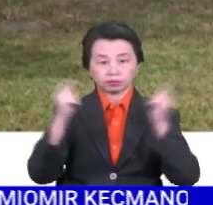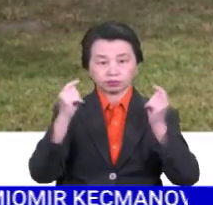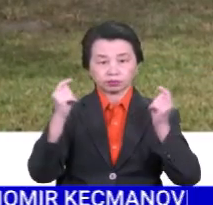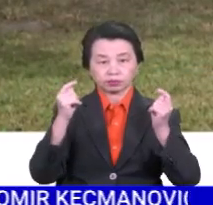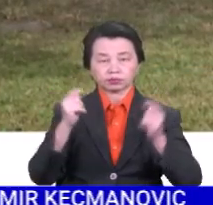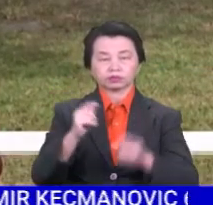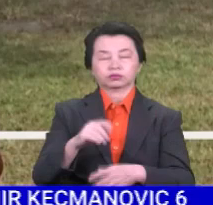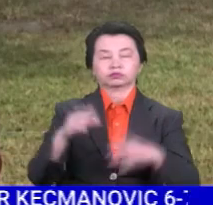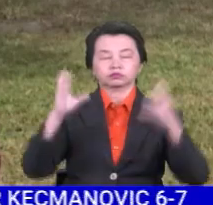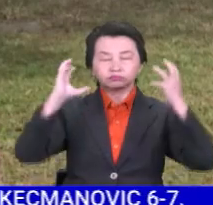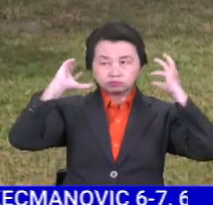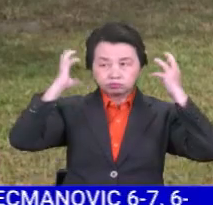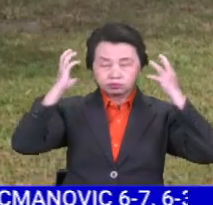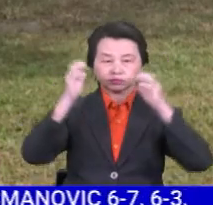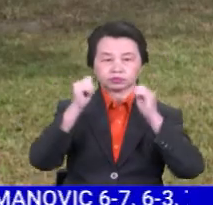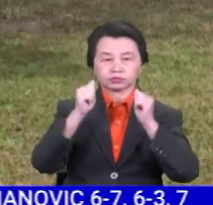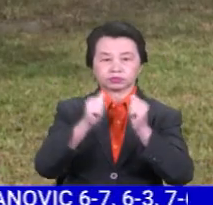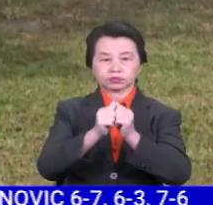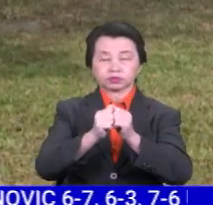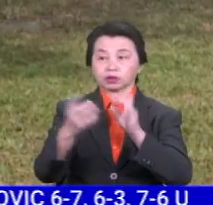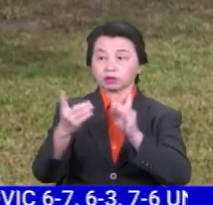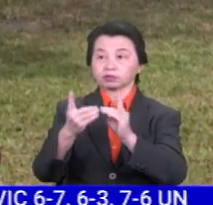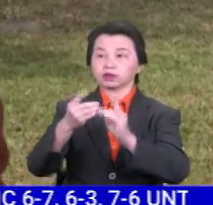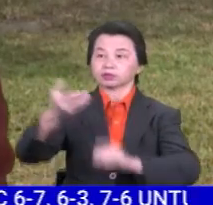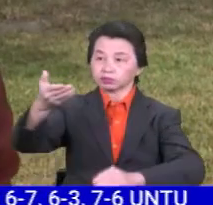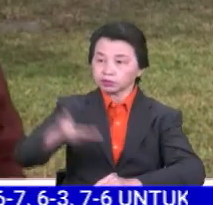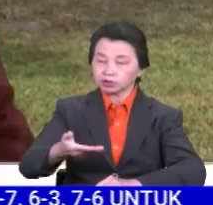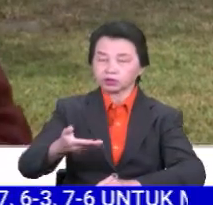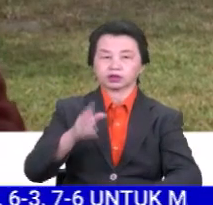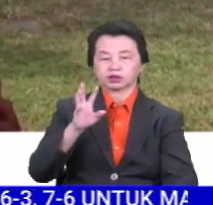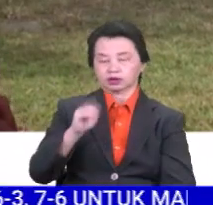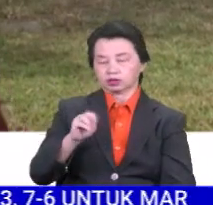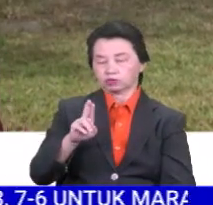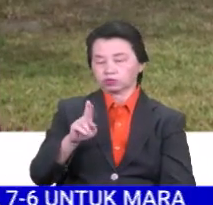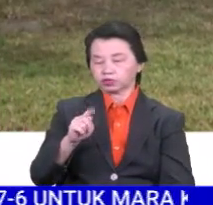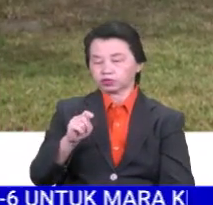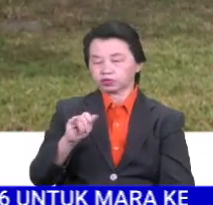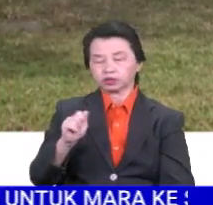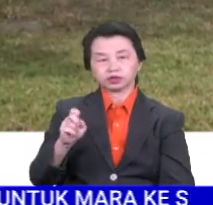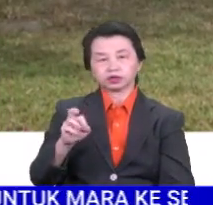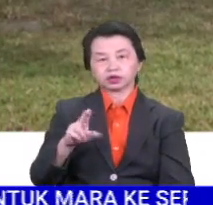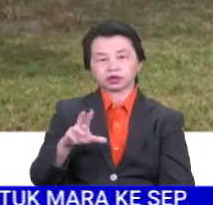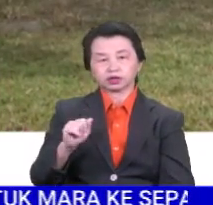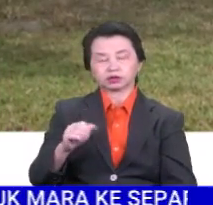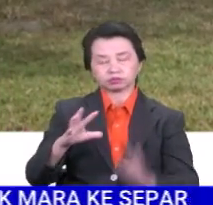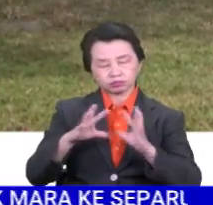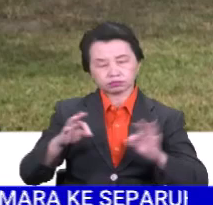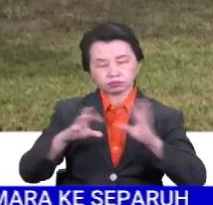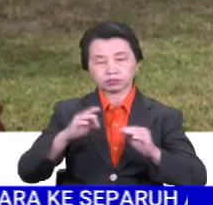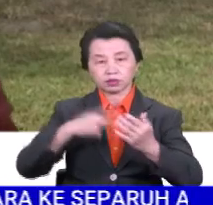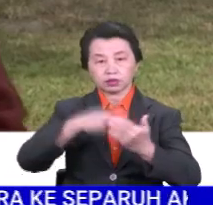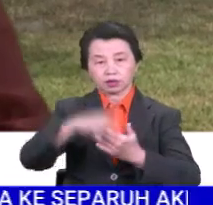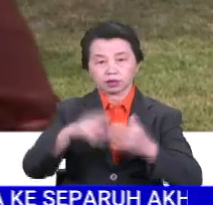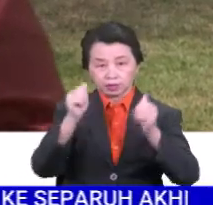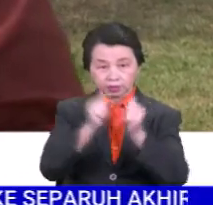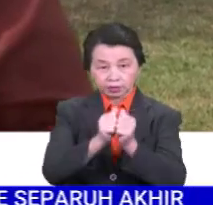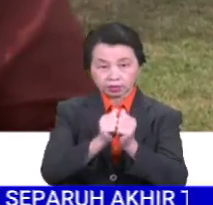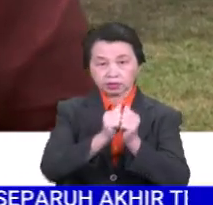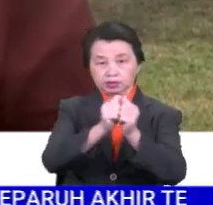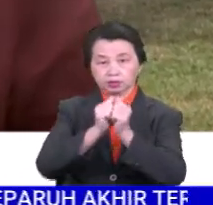FM diteruskan dengan Meet and Greet oleh Mutiara FM. Jadi untuk memperincikan lebih lanjut mengenai program tersebut, kita